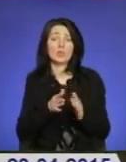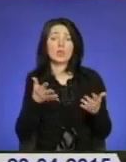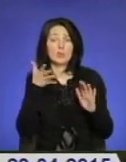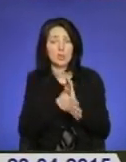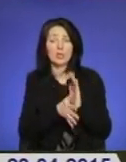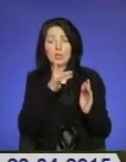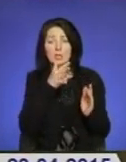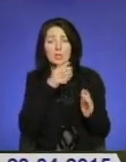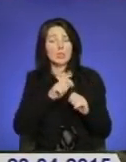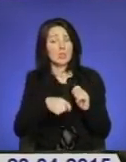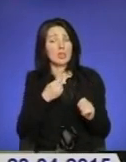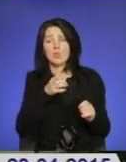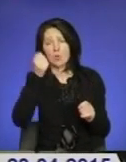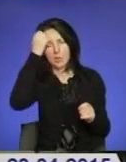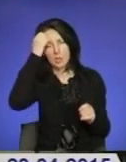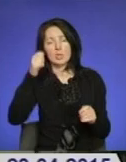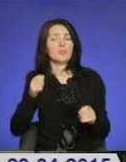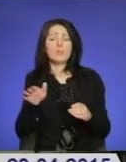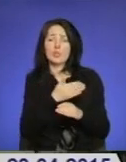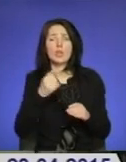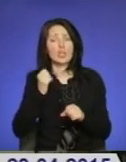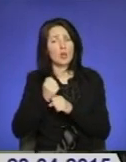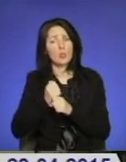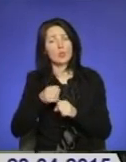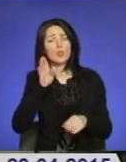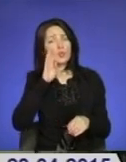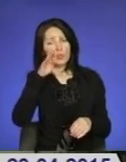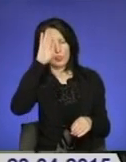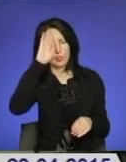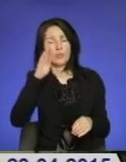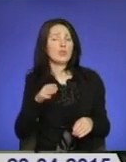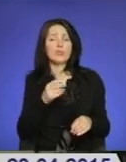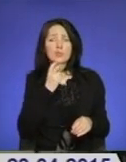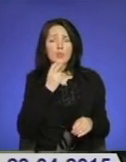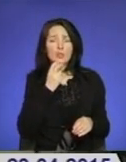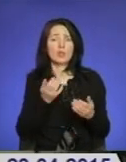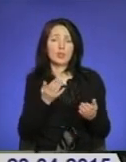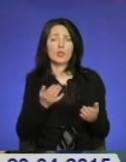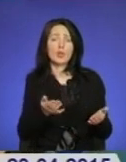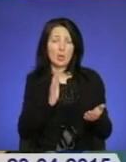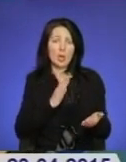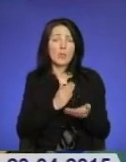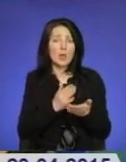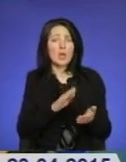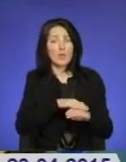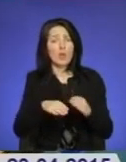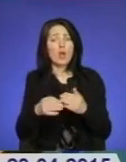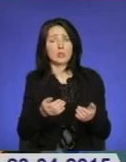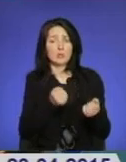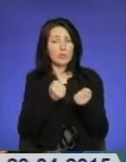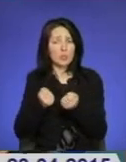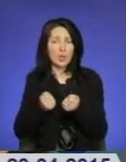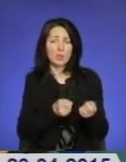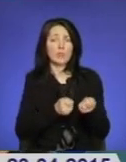чи чоловічу – смішно. Якщо втримав у руках автомат, то іголка не випаде, розмірковує волонтер. Художник